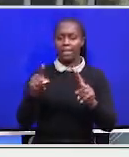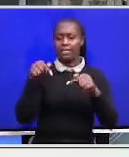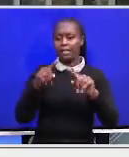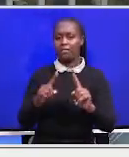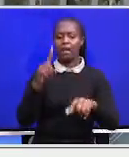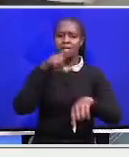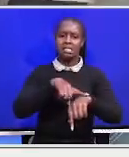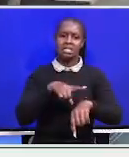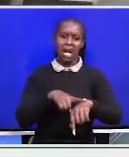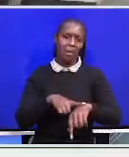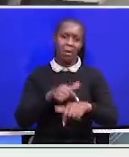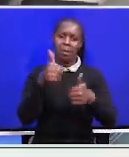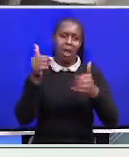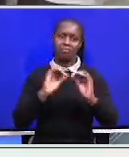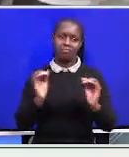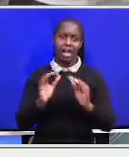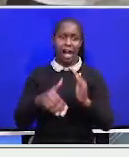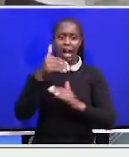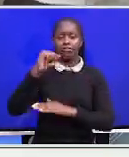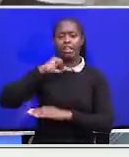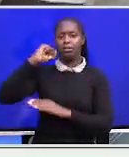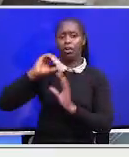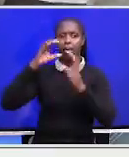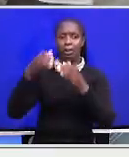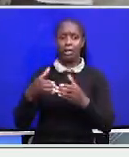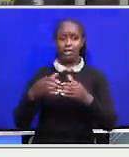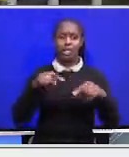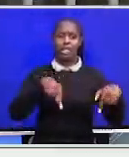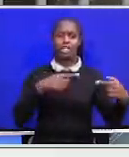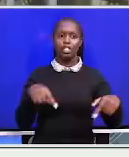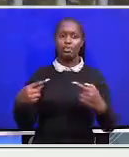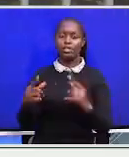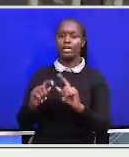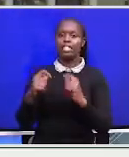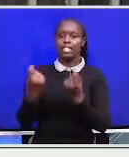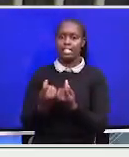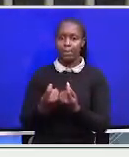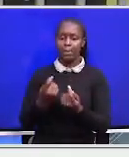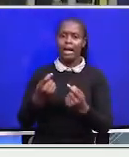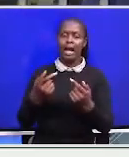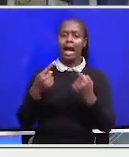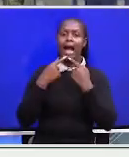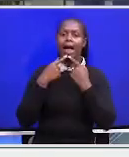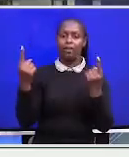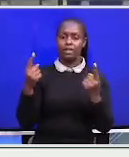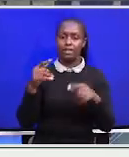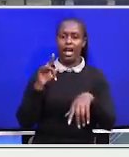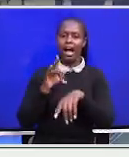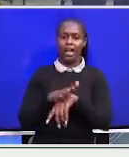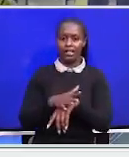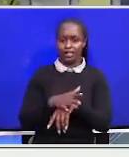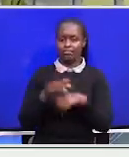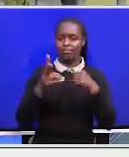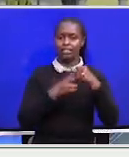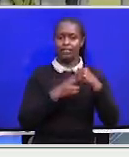time-barred after an order by the political party's disputes tribunal came in late, long after the decision had been made,